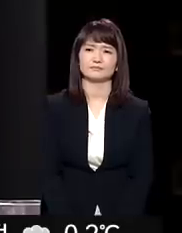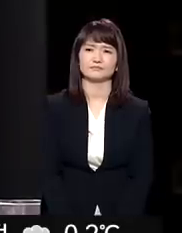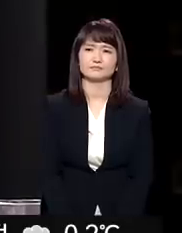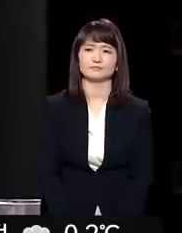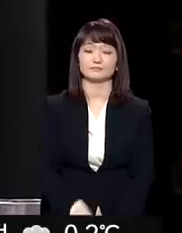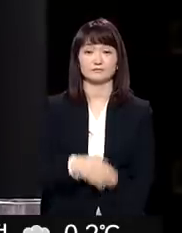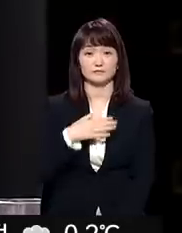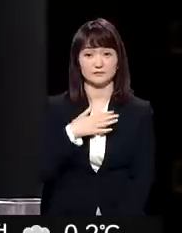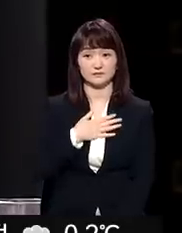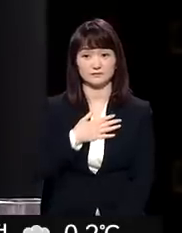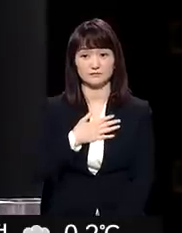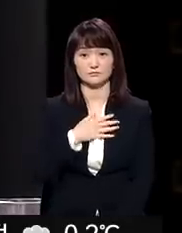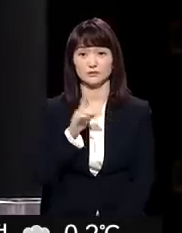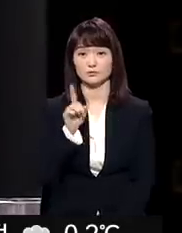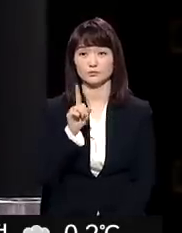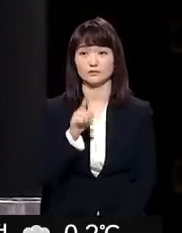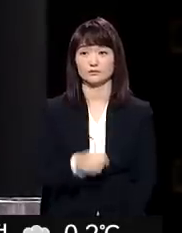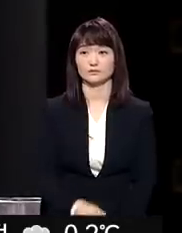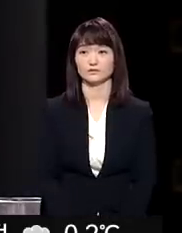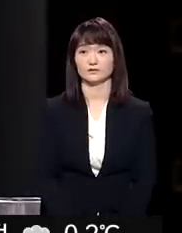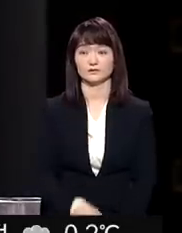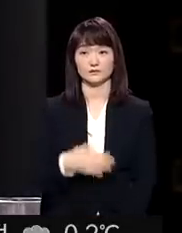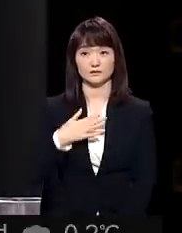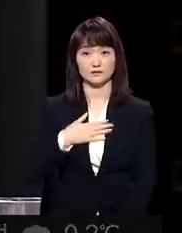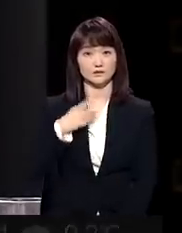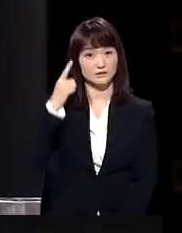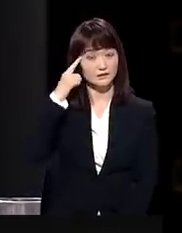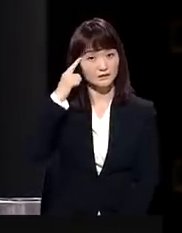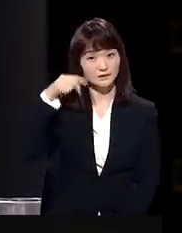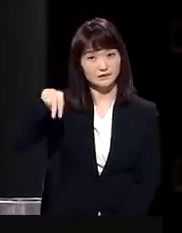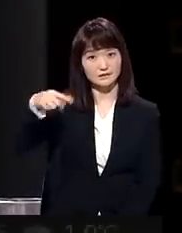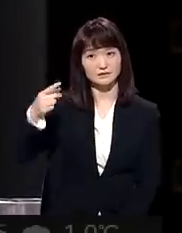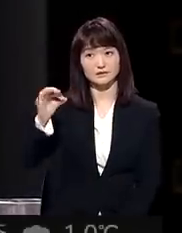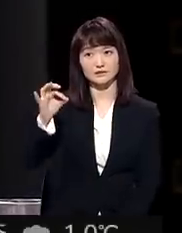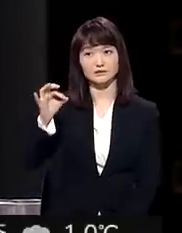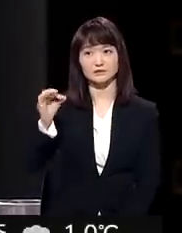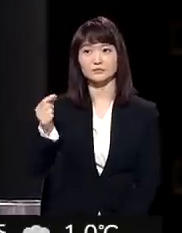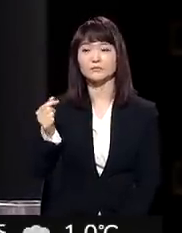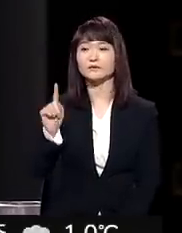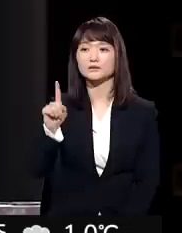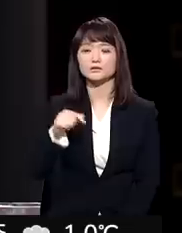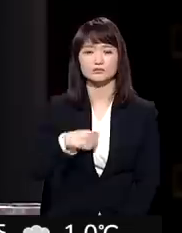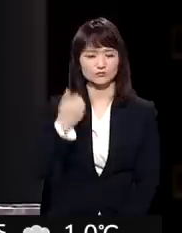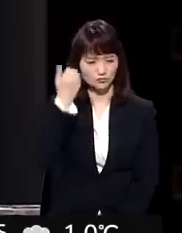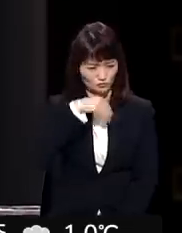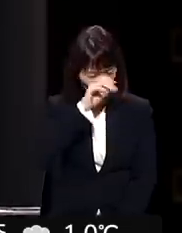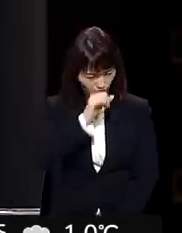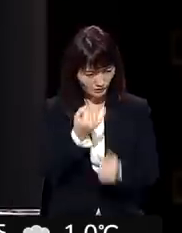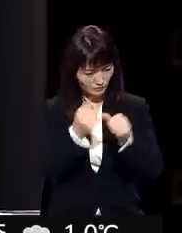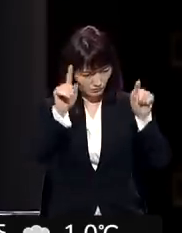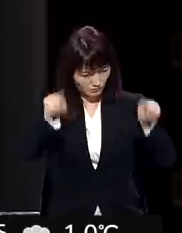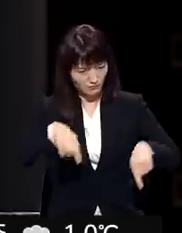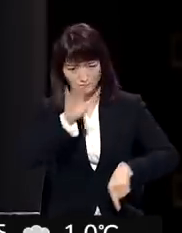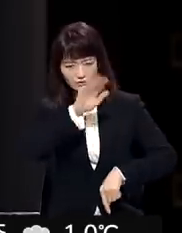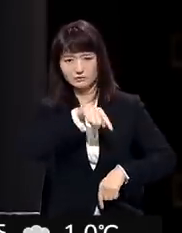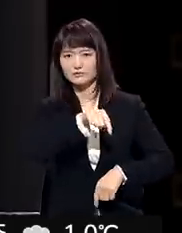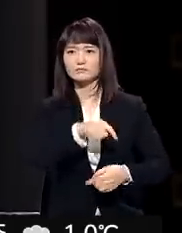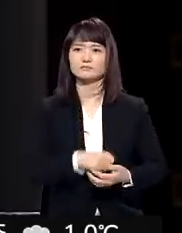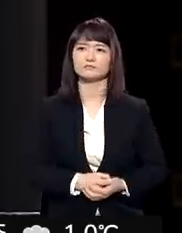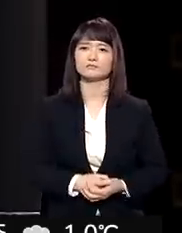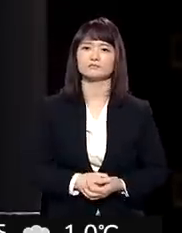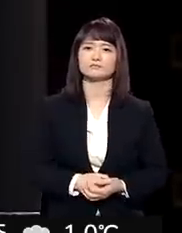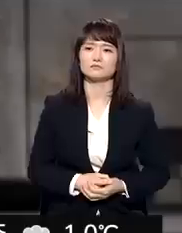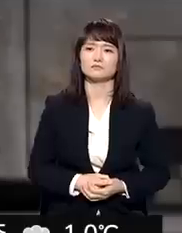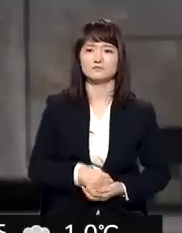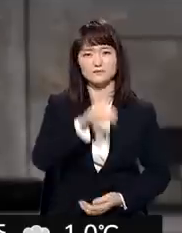저 같은 경우라면 저도 약간 수녀님하고 비슷한 경우인데 누구 좋으라고 이혼을 해 이거 근데 그것도 좋은